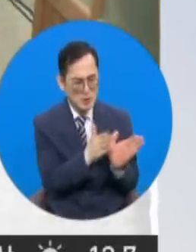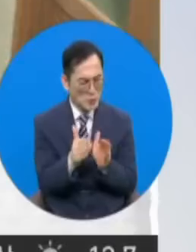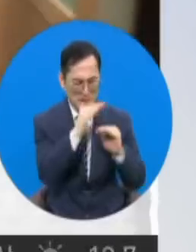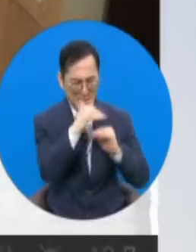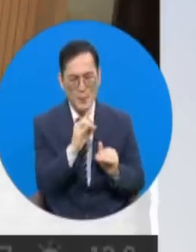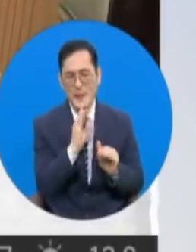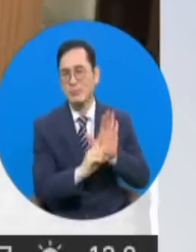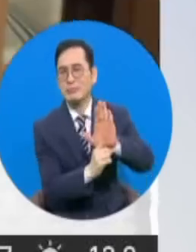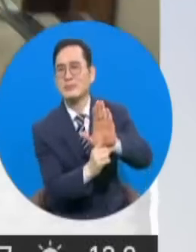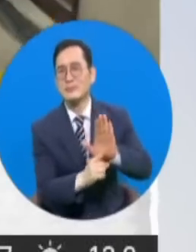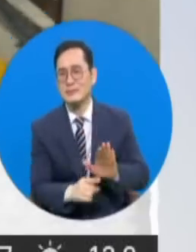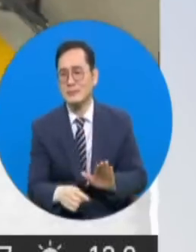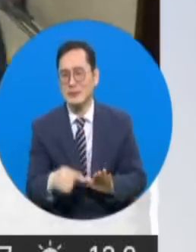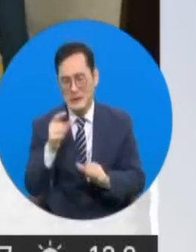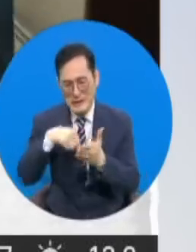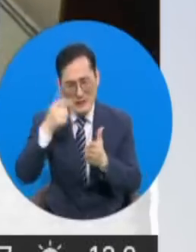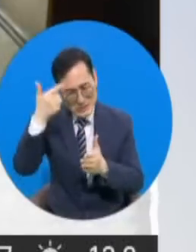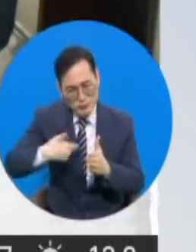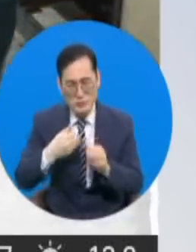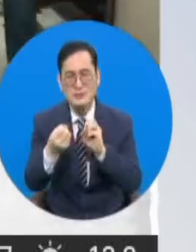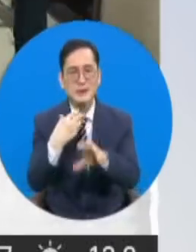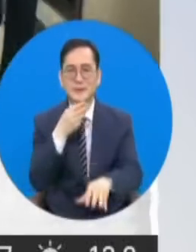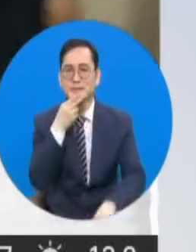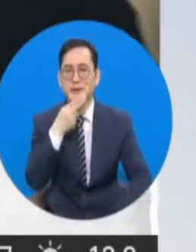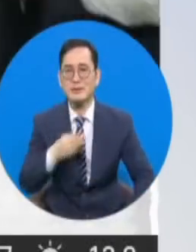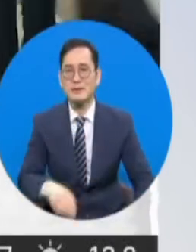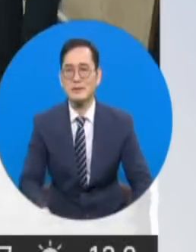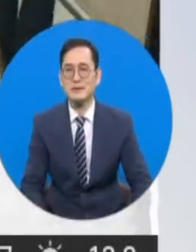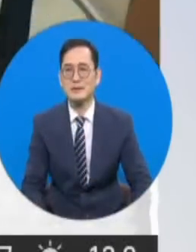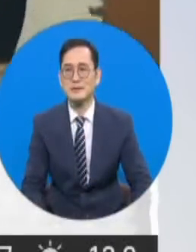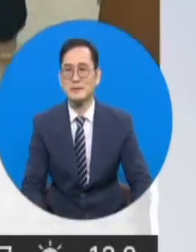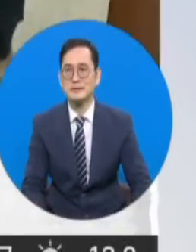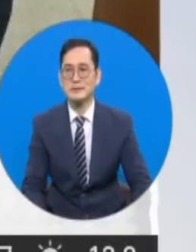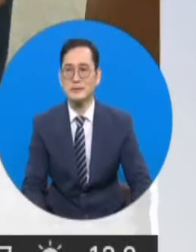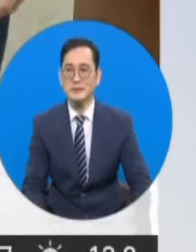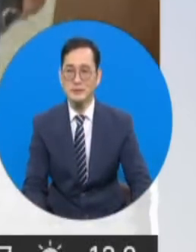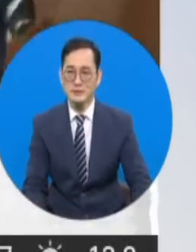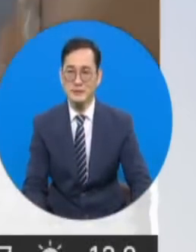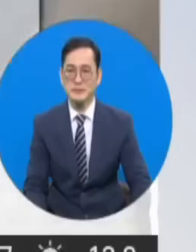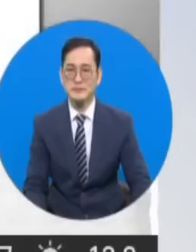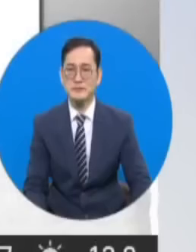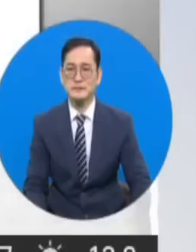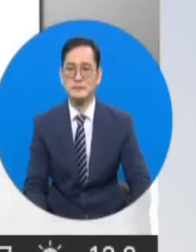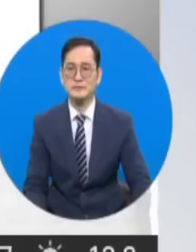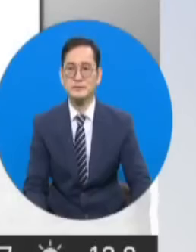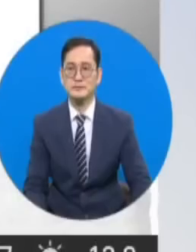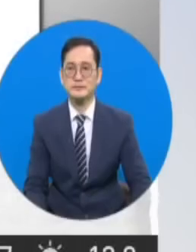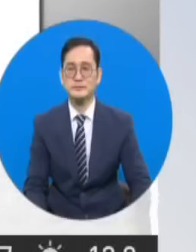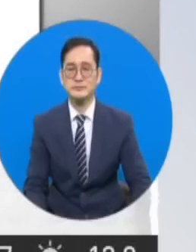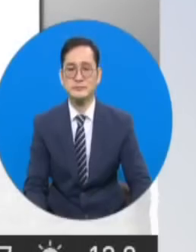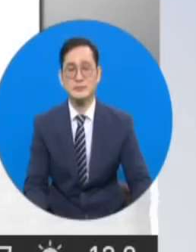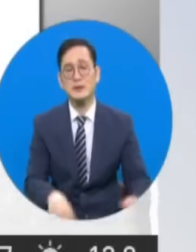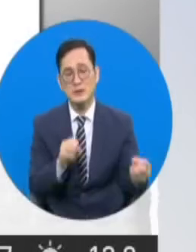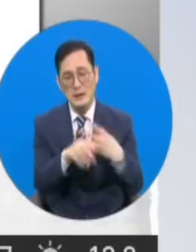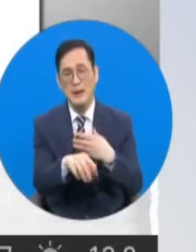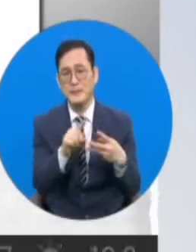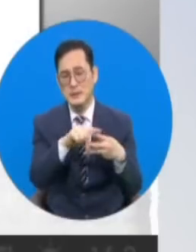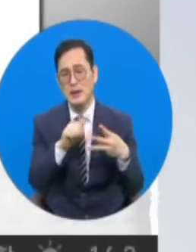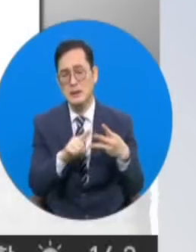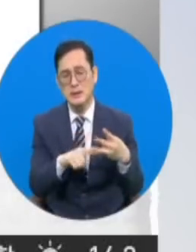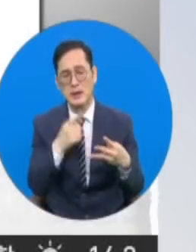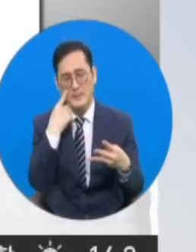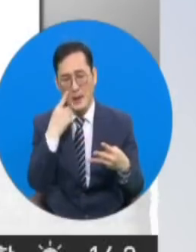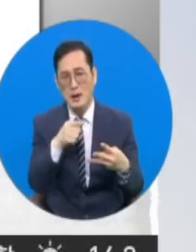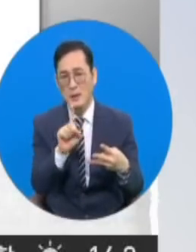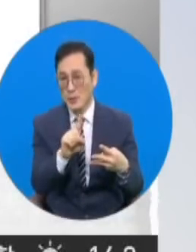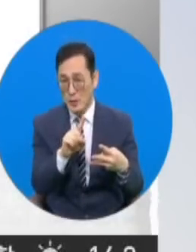이런 의문이 생기는데 이렇게 저렇게 복잡하게 뭐 산수 얘기까지 할 거 없이 저는 딱 세 가지만 얘기하면 된다고 봐요 첫째 하나는